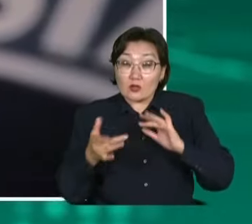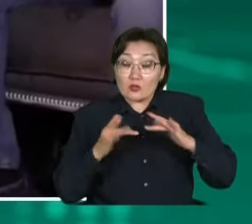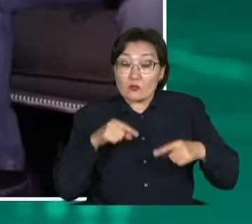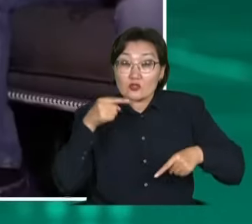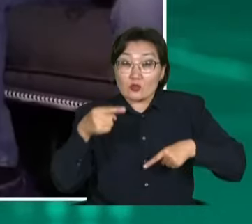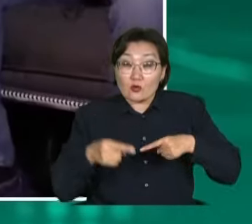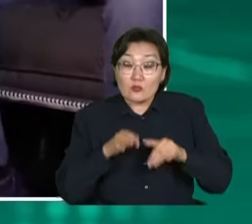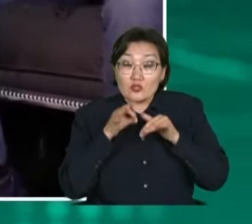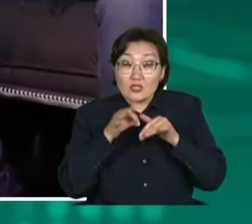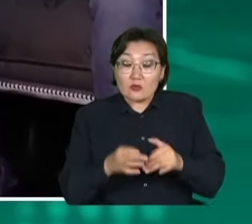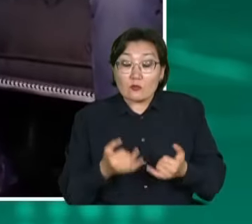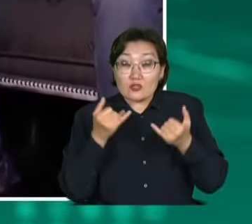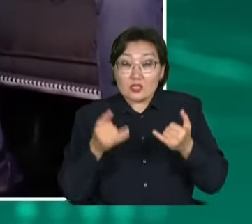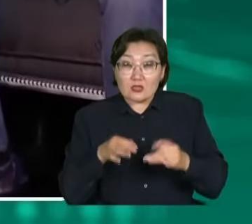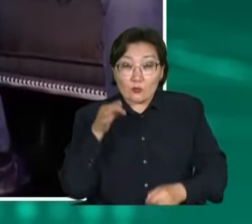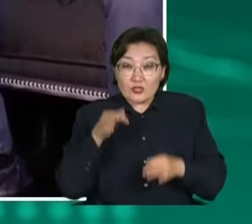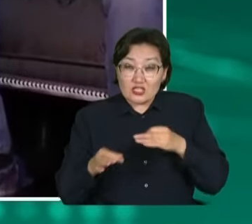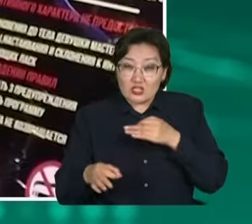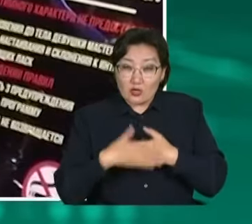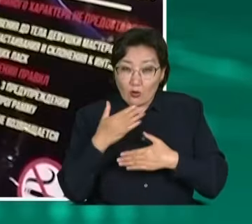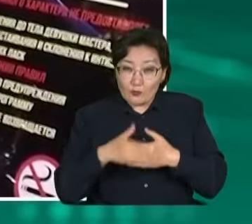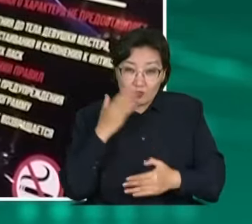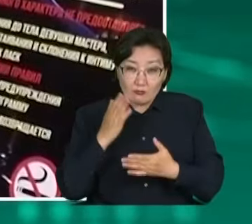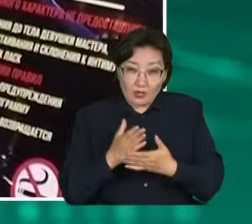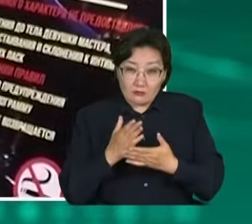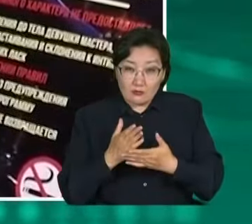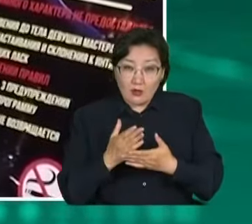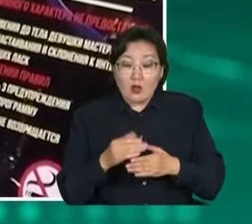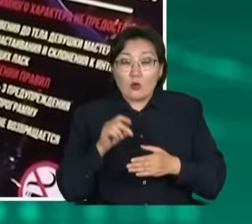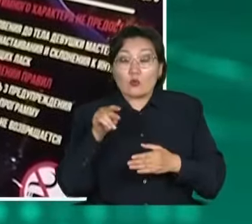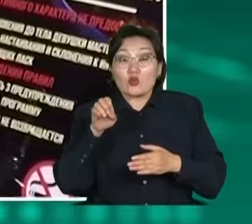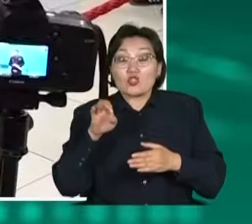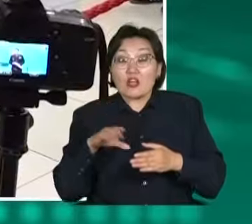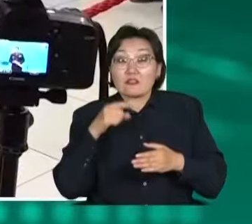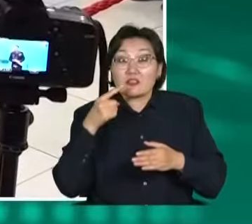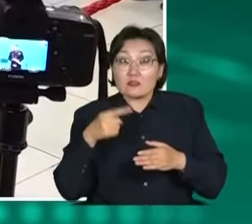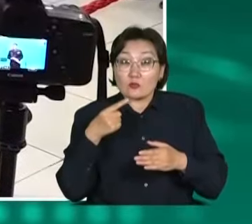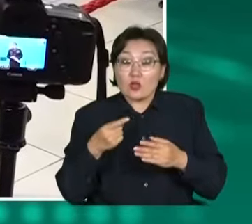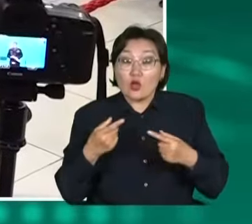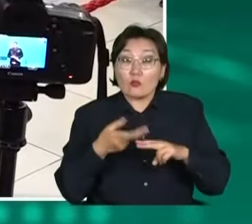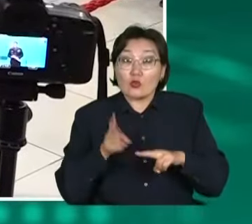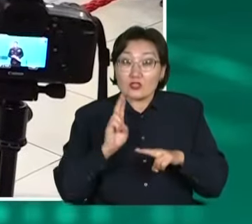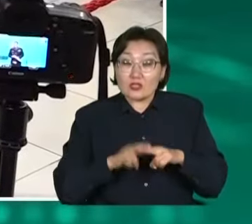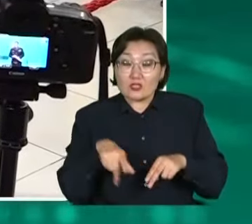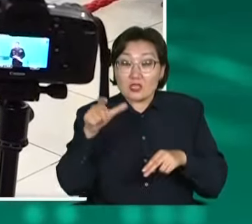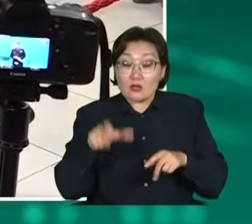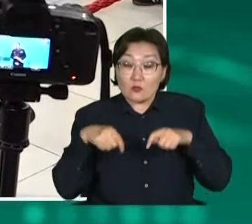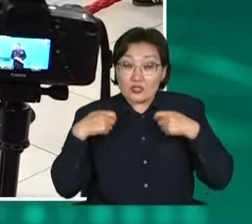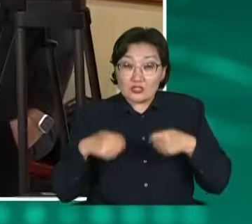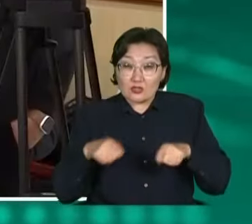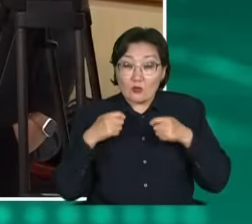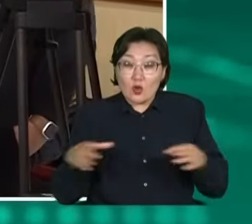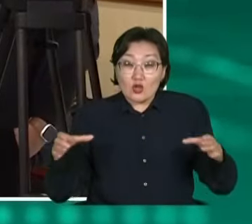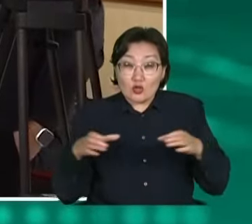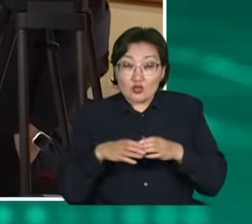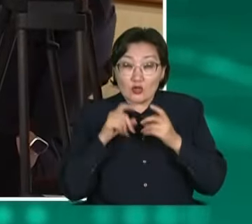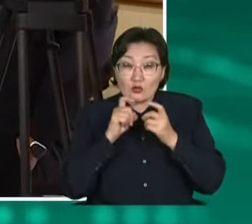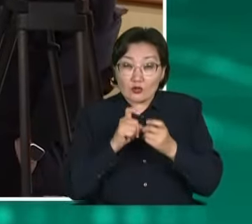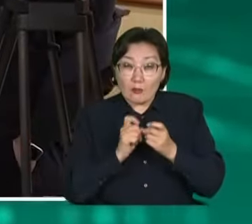арқылы ұйымдастырған үшін қылмыстық жауапкершілік қарастырылған. Марат Қожаевтың айтуынша, бұл адам саудасымен кешенді